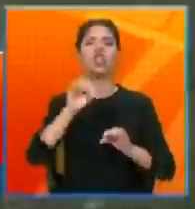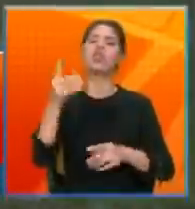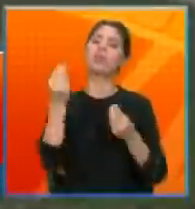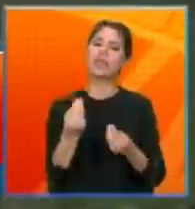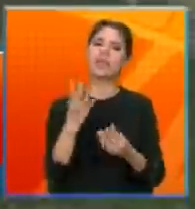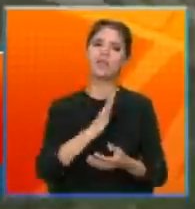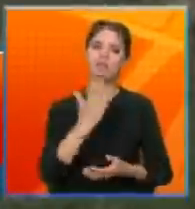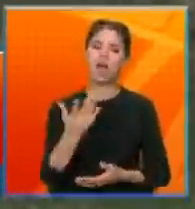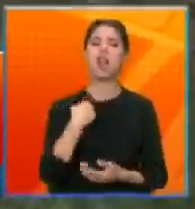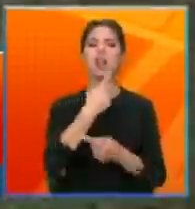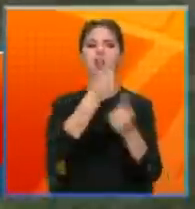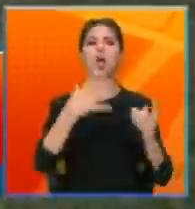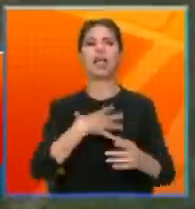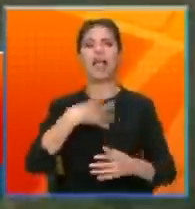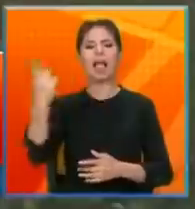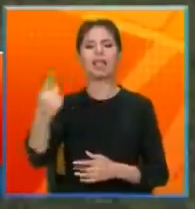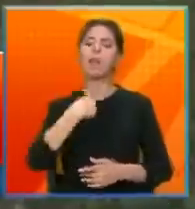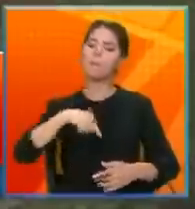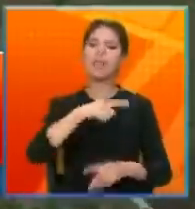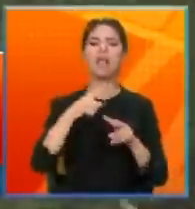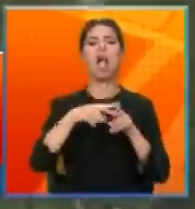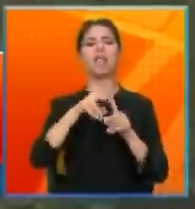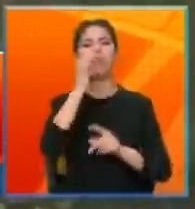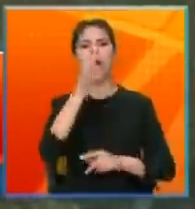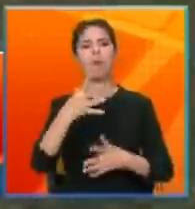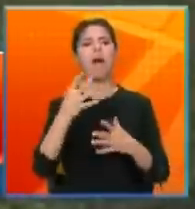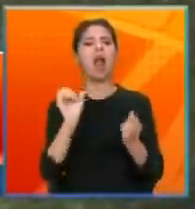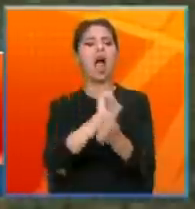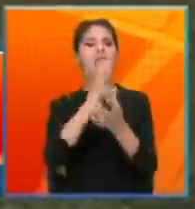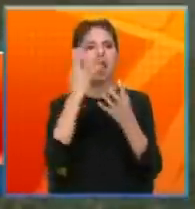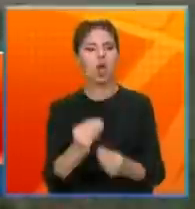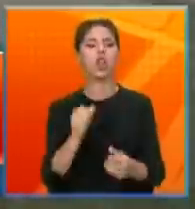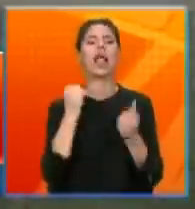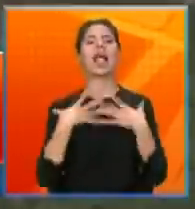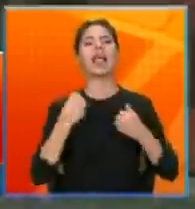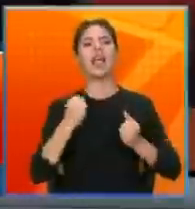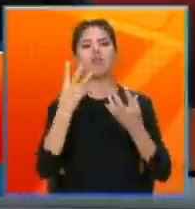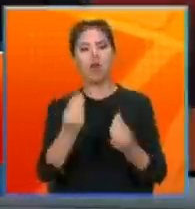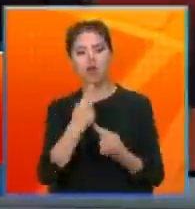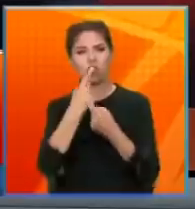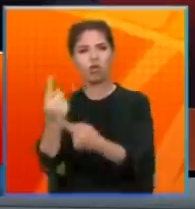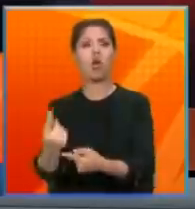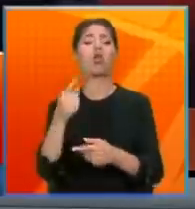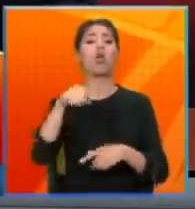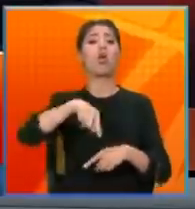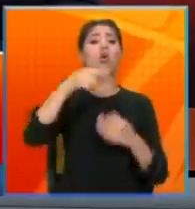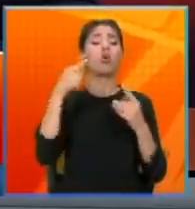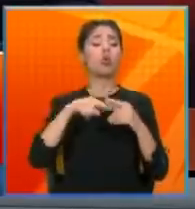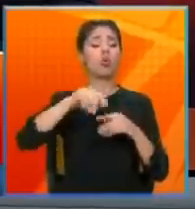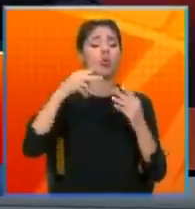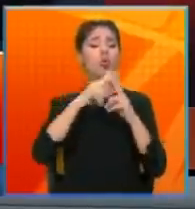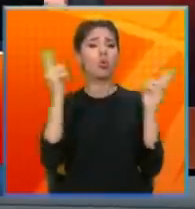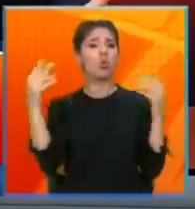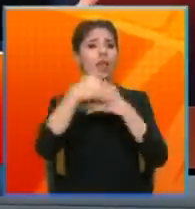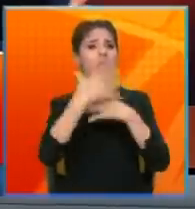durumu gayet iyi onu söyleyelim. Kendisine biz de ATV Haber ailesi olarak bir kez daha geçmiş olsun dileklerimizi iletiyoruz. Günü geceye çeviren